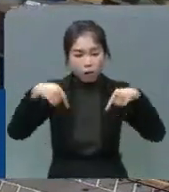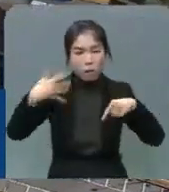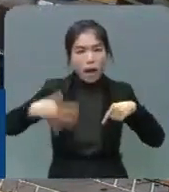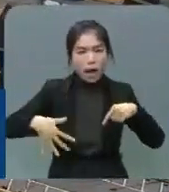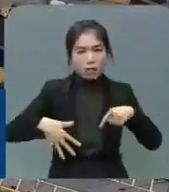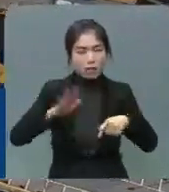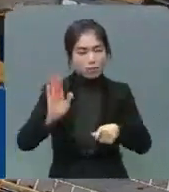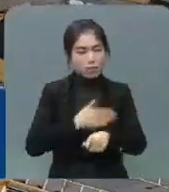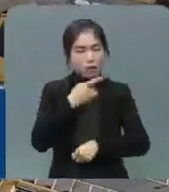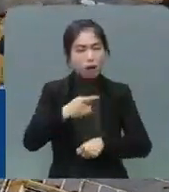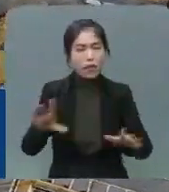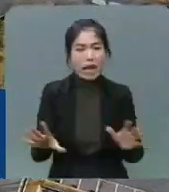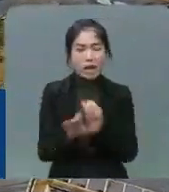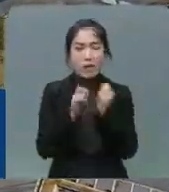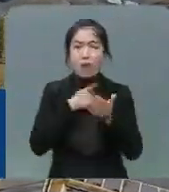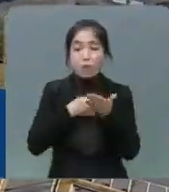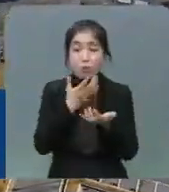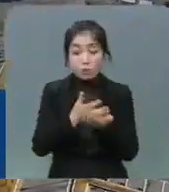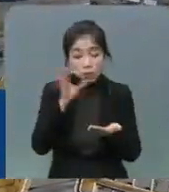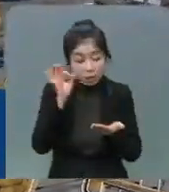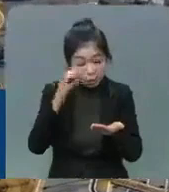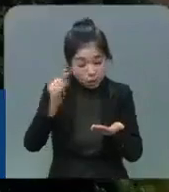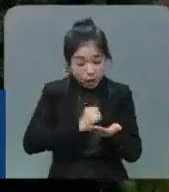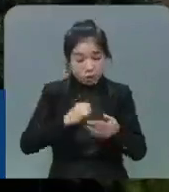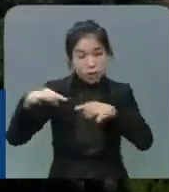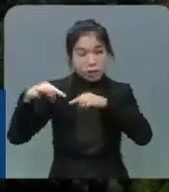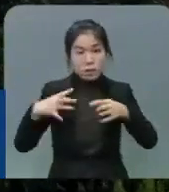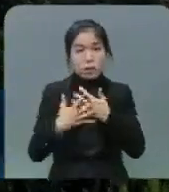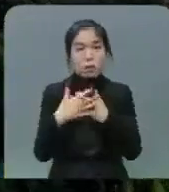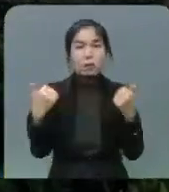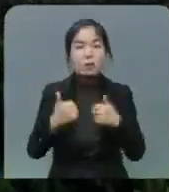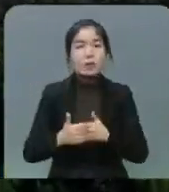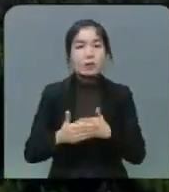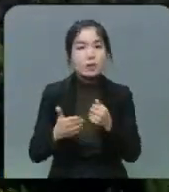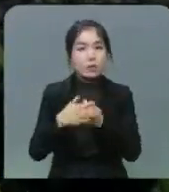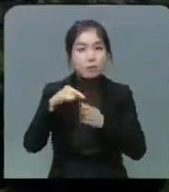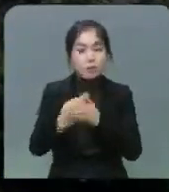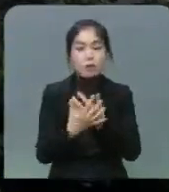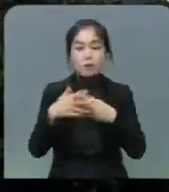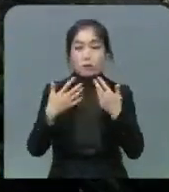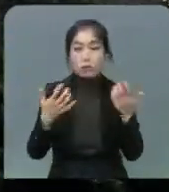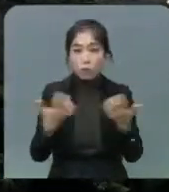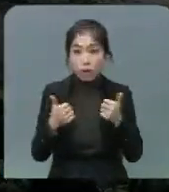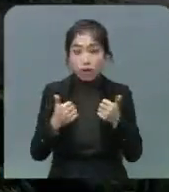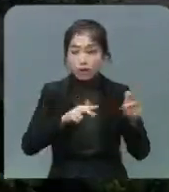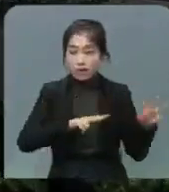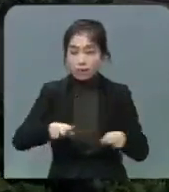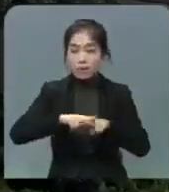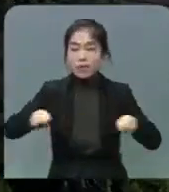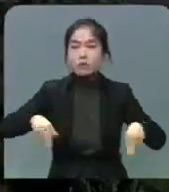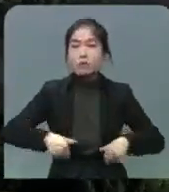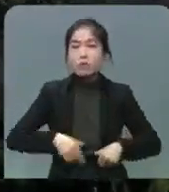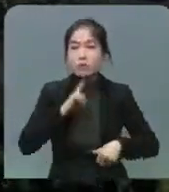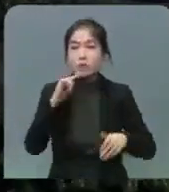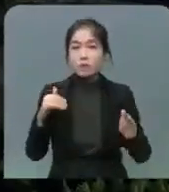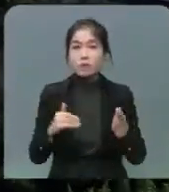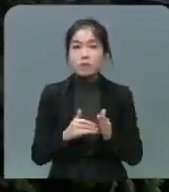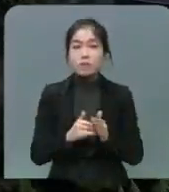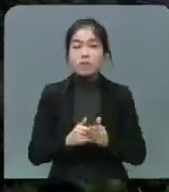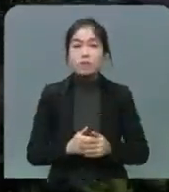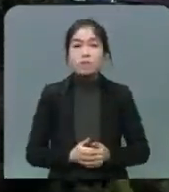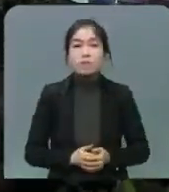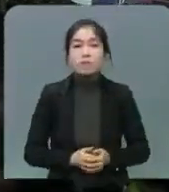투성이의 요약 보고서 만으로 전자공청회 를 진행하고 있다 면서 전자공청회 를 즉각 취소해야 한다고 주장했습니다